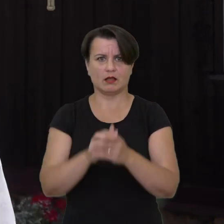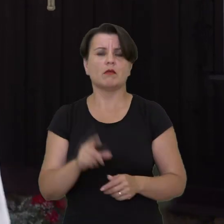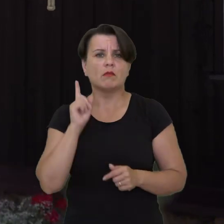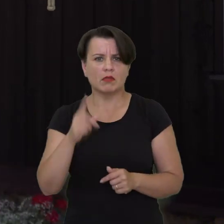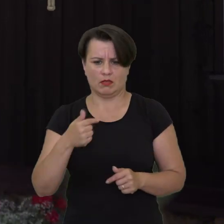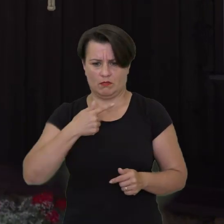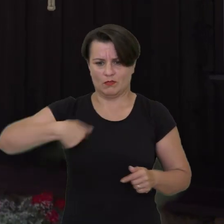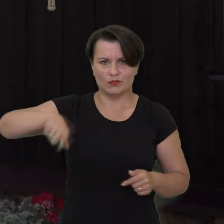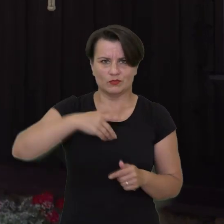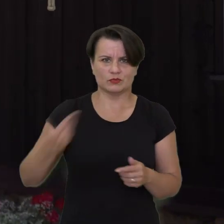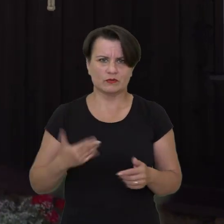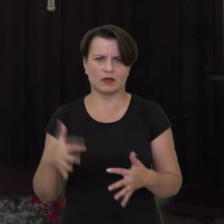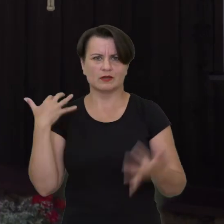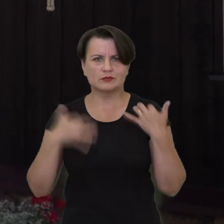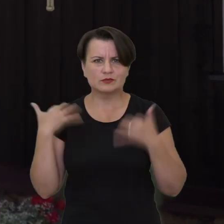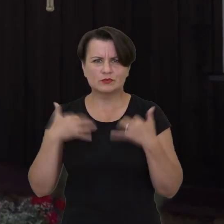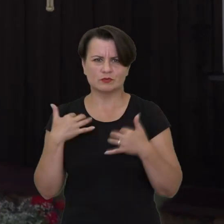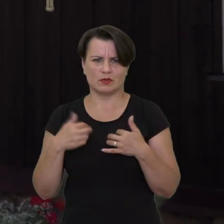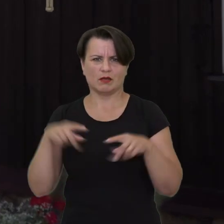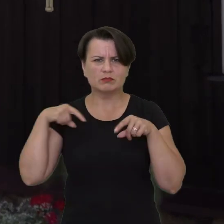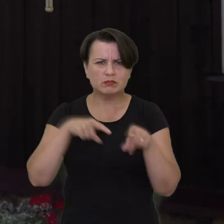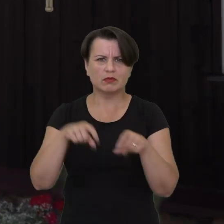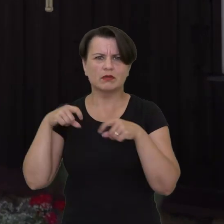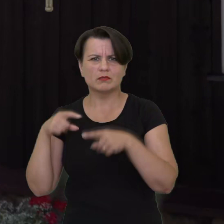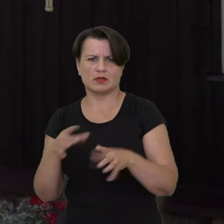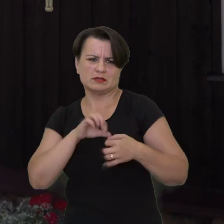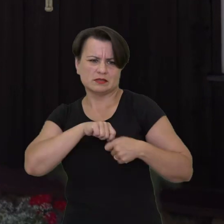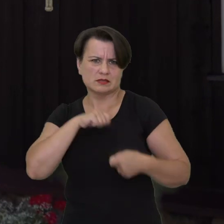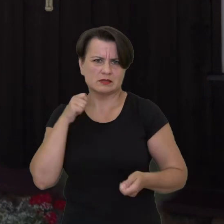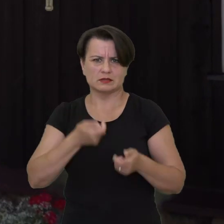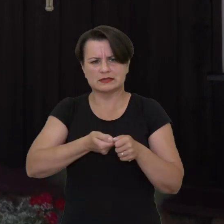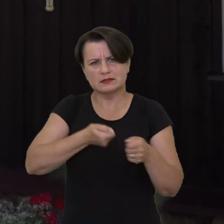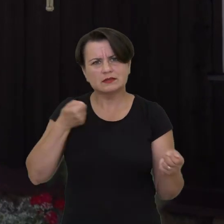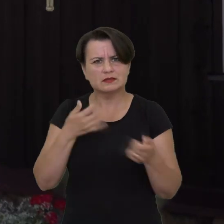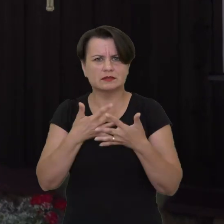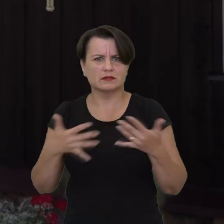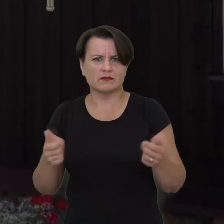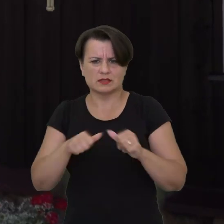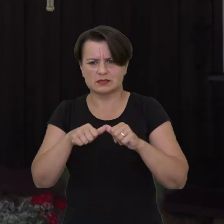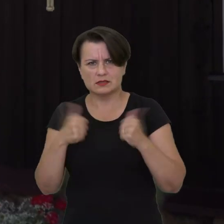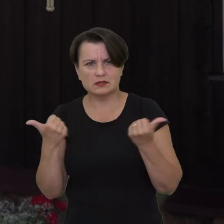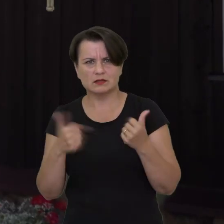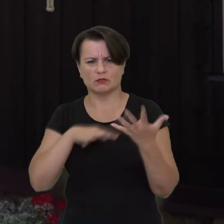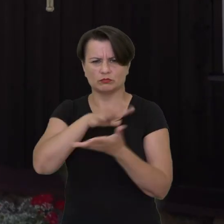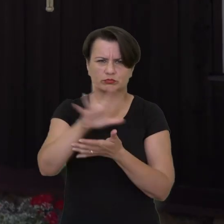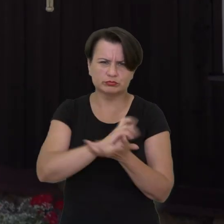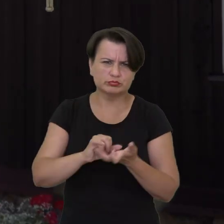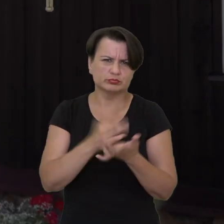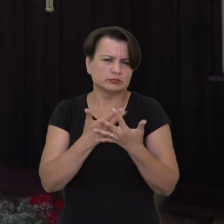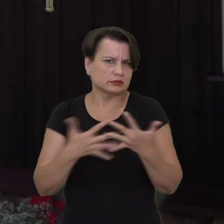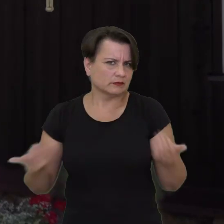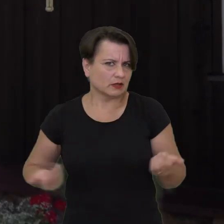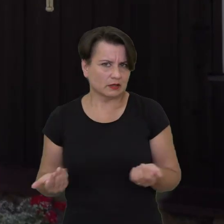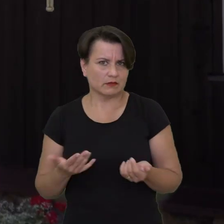mūsų gyvenimas, koks skubantis viskas, visko daug ir tų, sakysim, įtampų daug ir streso daug ir skirybų ir vėl visokių